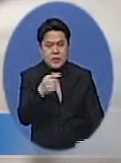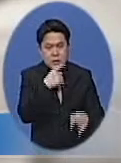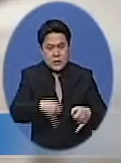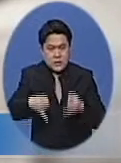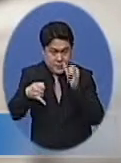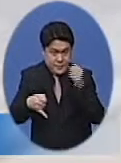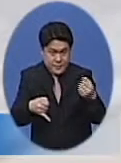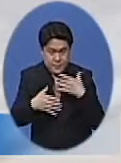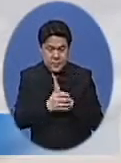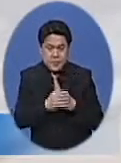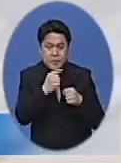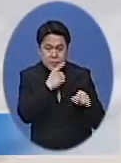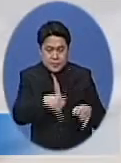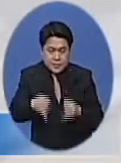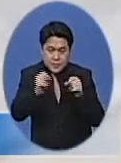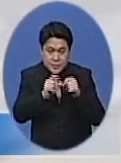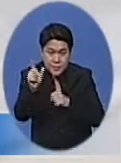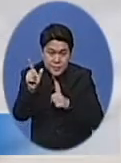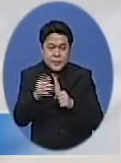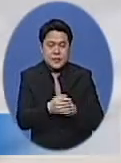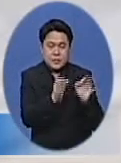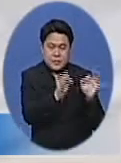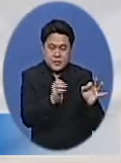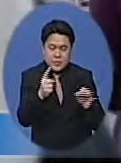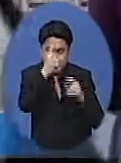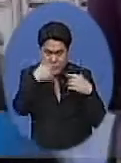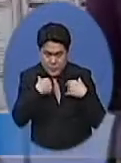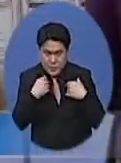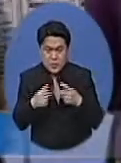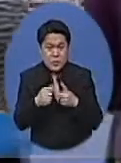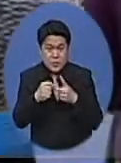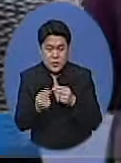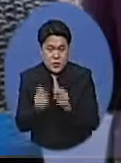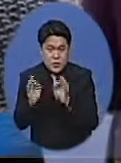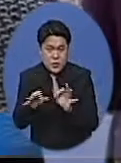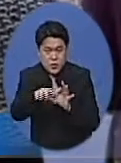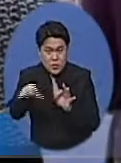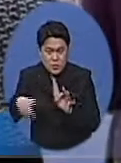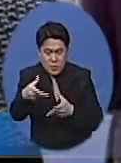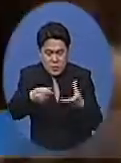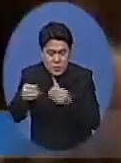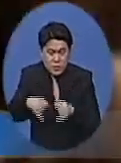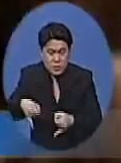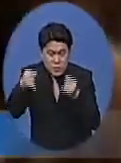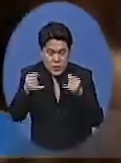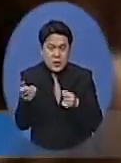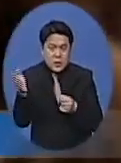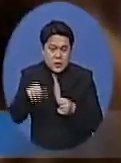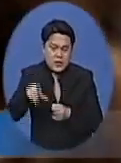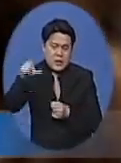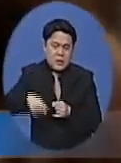집계됐습니다. 빚은 대부분 제1금융권과 정부, 제2금융권에 지고 있었지만 대부업체와